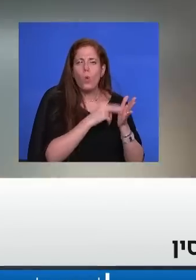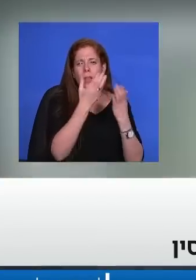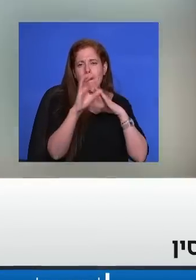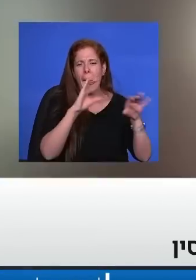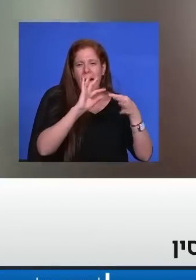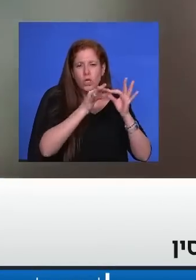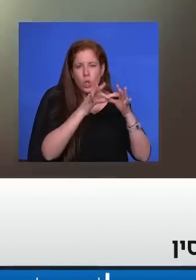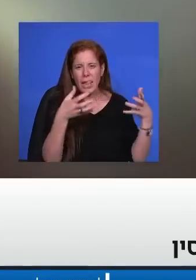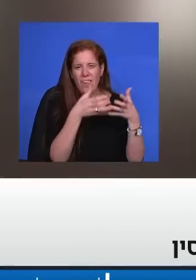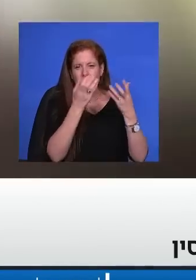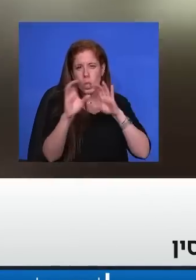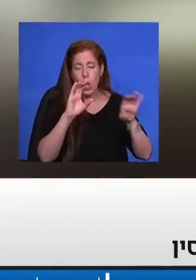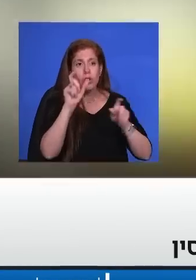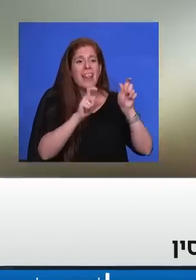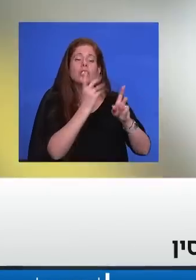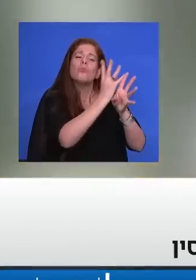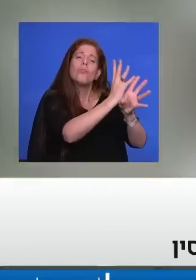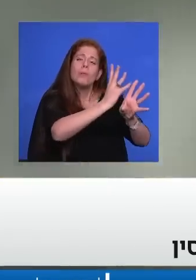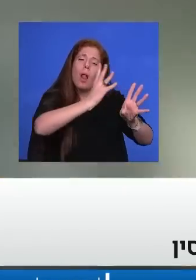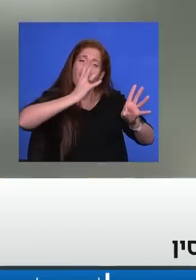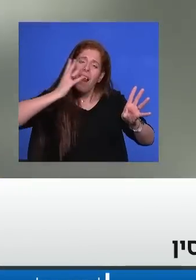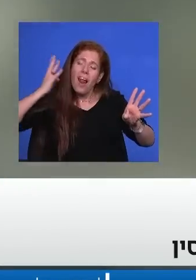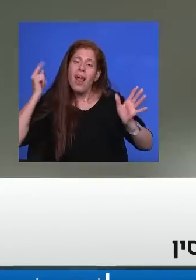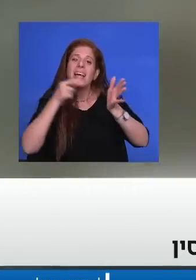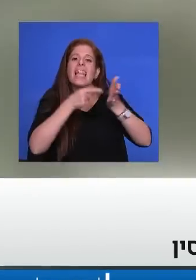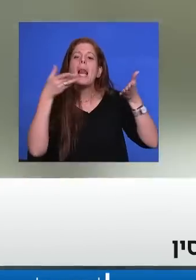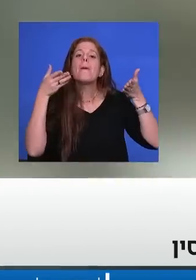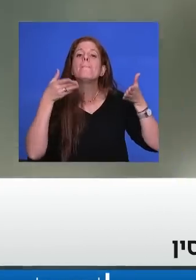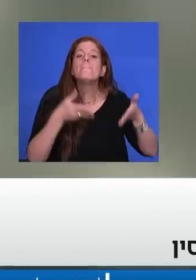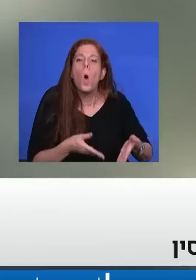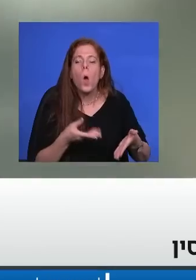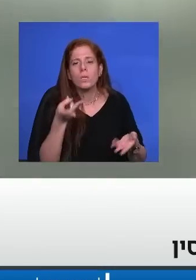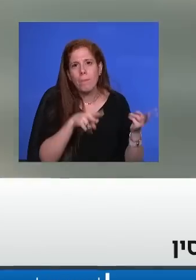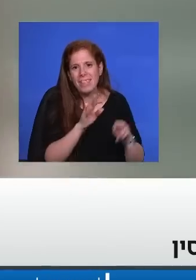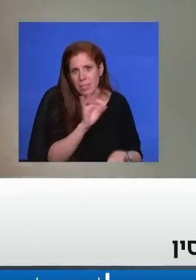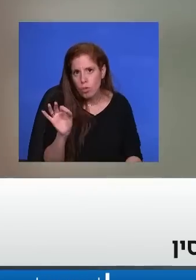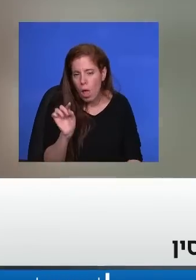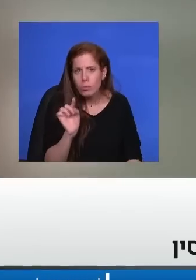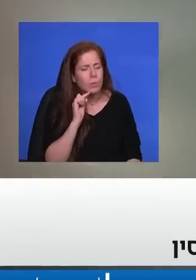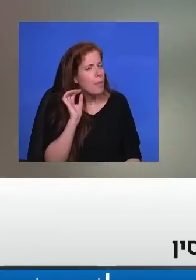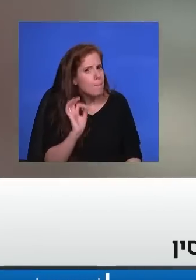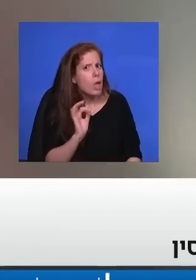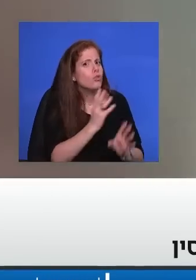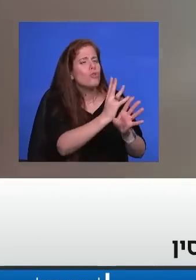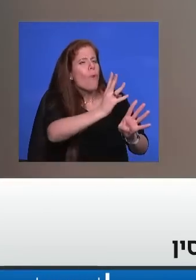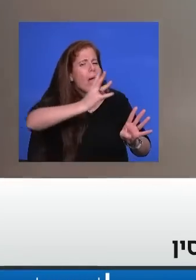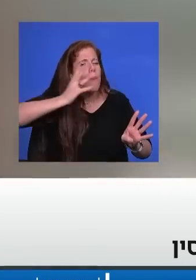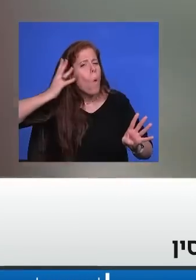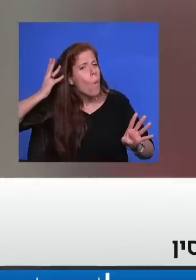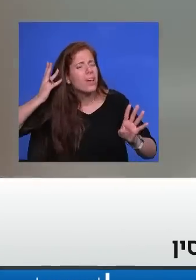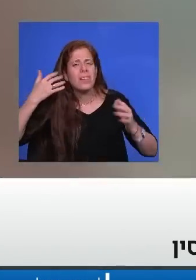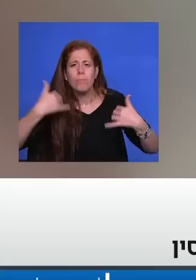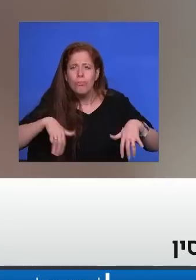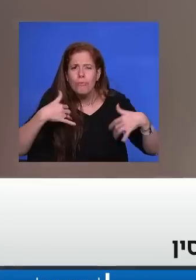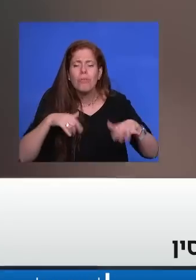של אנשים שעומדים בתור כדי לקבור את המתים שלהם. כלומר, ממש עומדים בתורים ארוכים מאוד